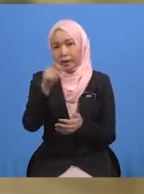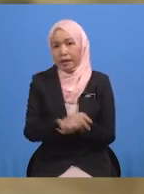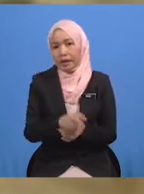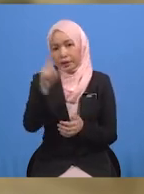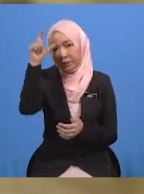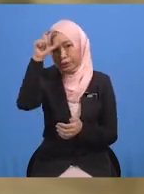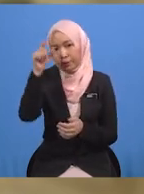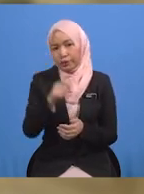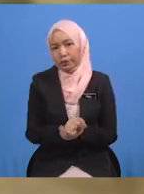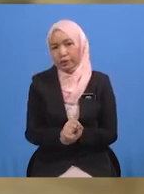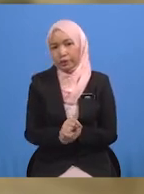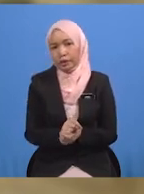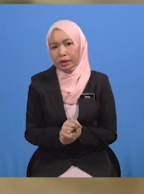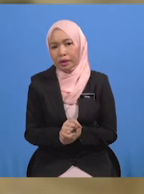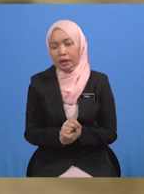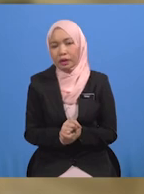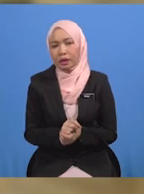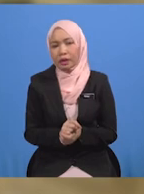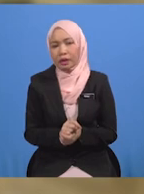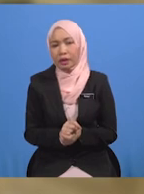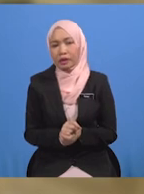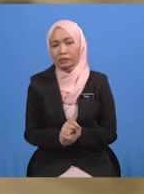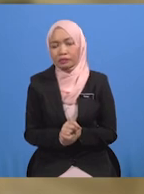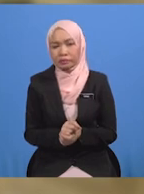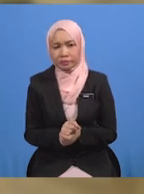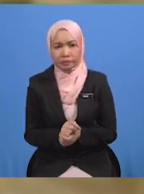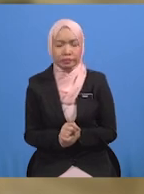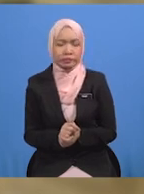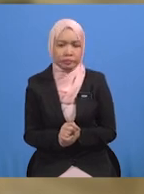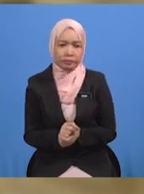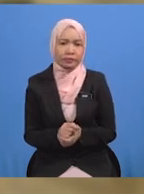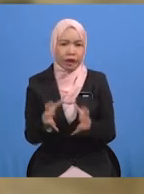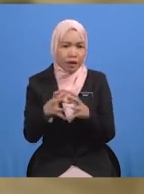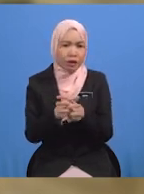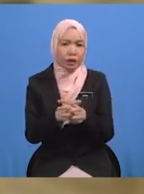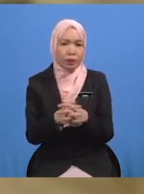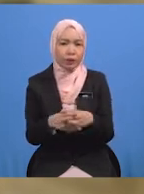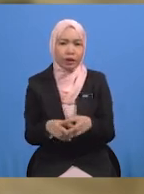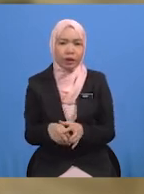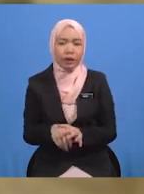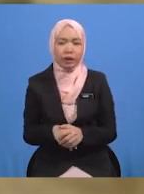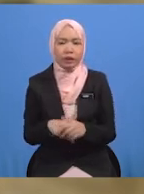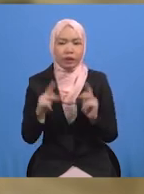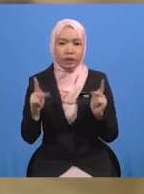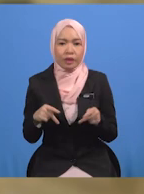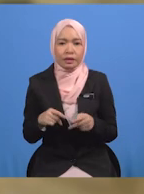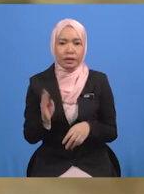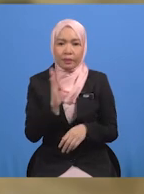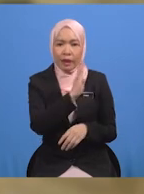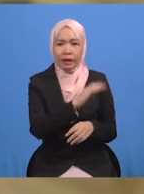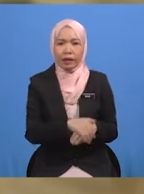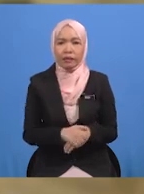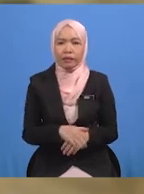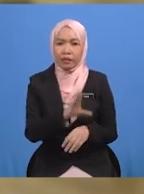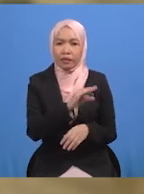lebih kepada perancangan kuasa barat dalam menekan kerajaan Turki Uthmaniyah dengan